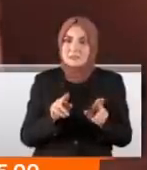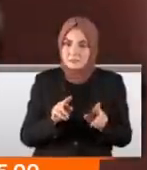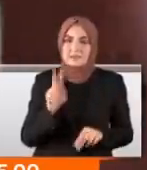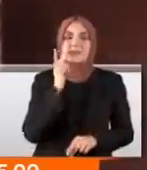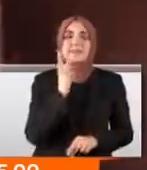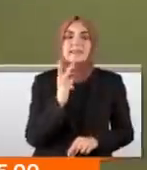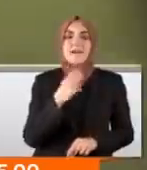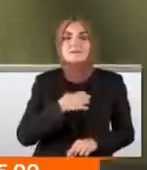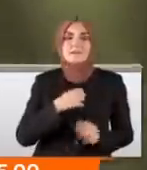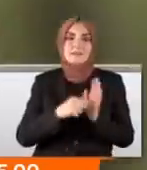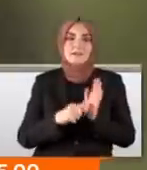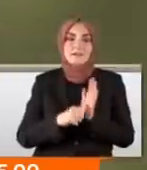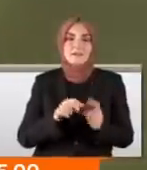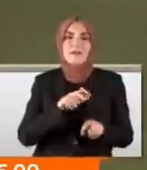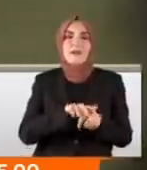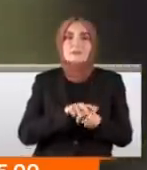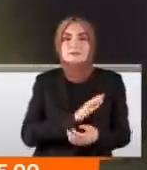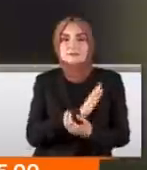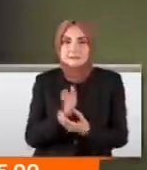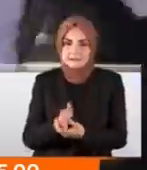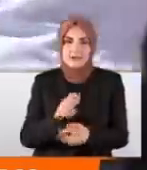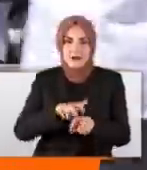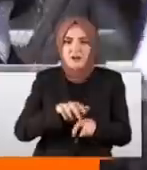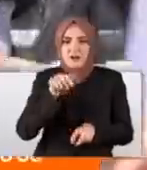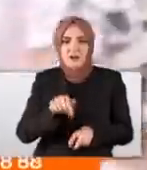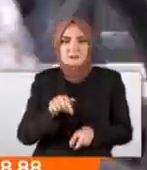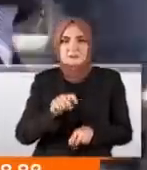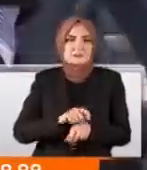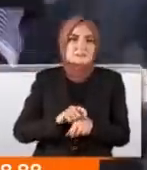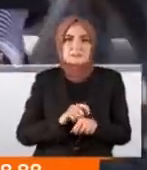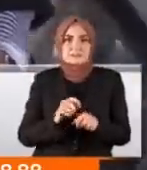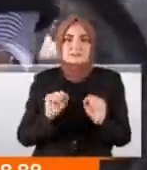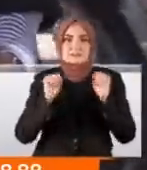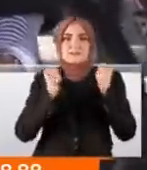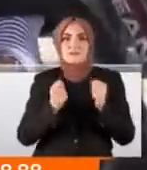at birden huysuzlanınca genç kız yere düşüp başını çarptı.